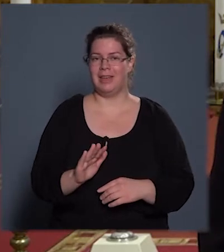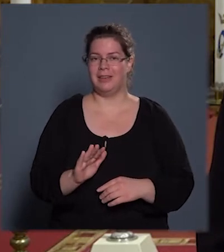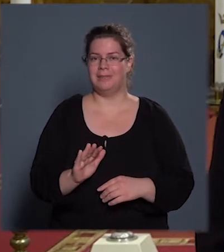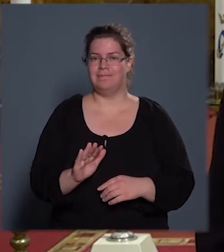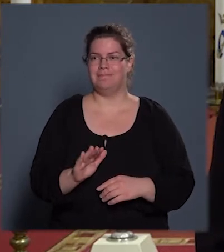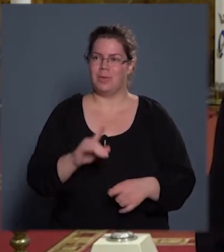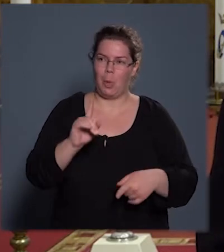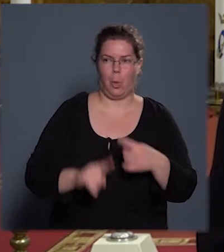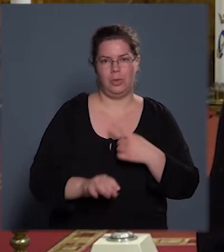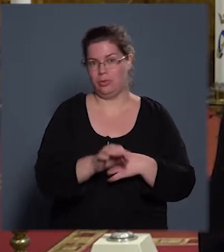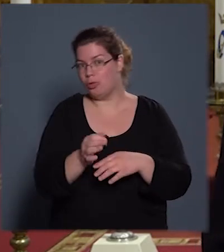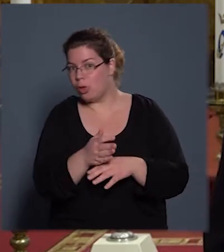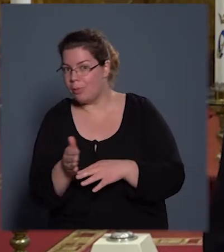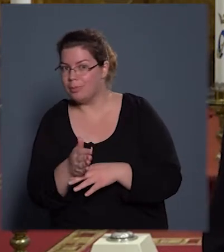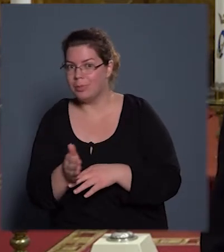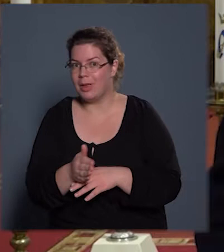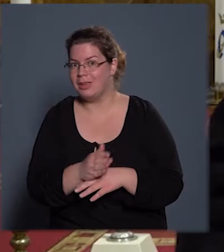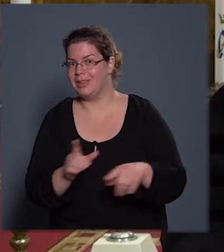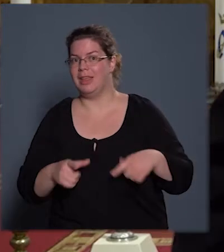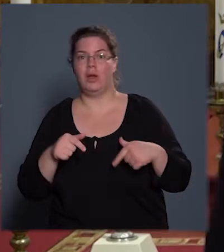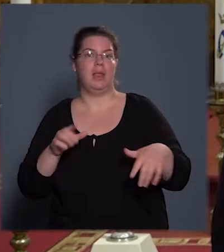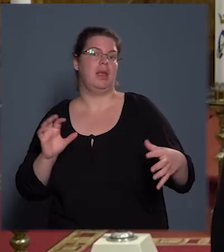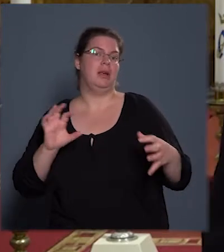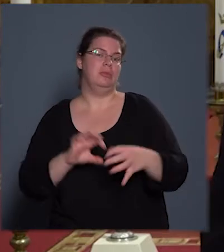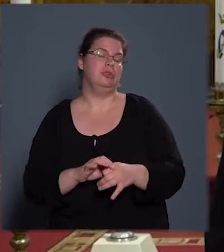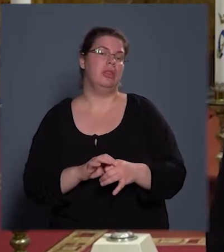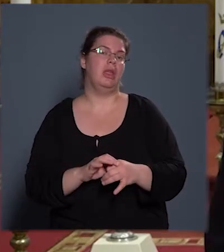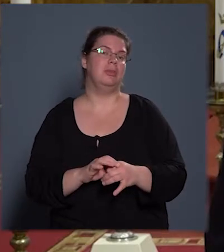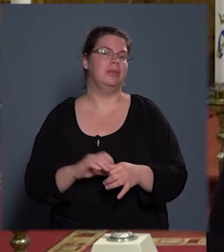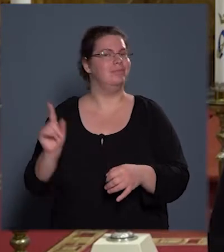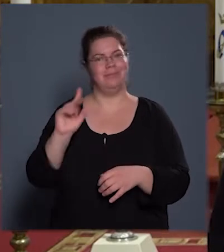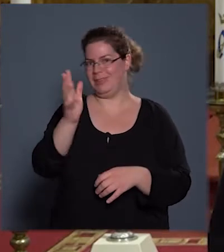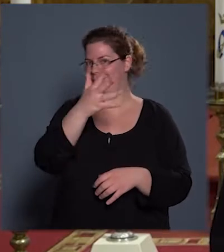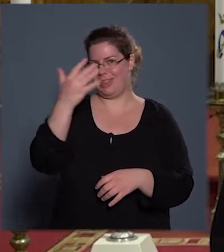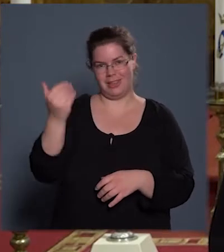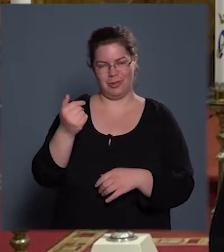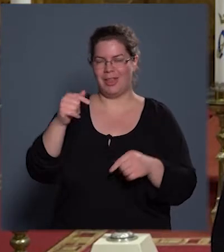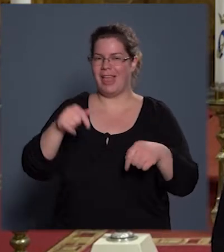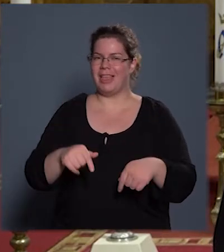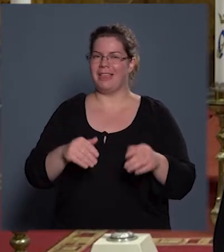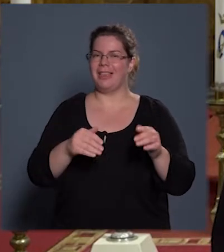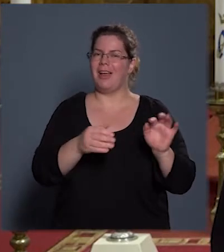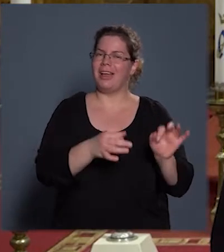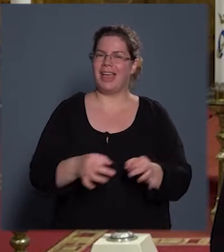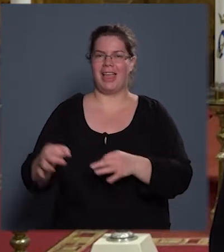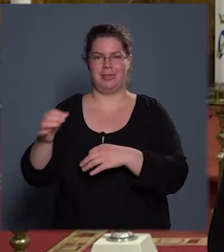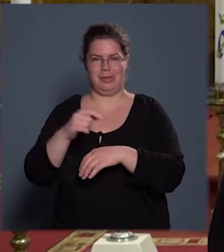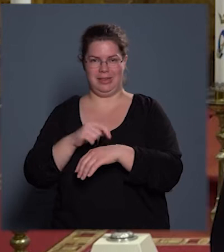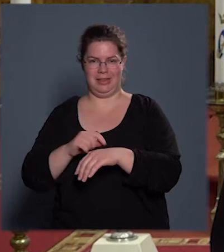az utolsó napjait éljük, ezzel kapcsolatban ne felejtsük el, hogy még ez a készület